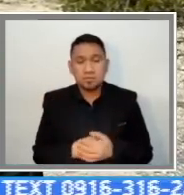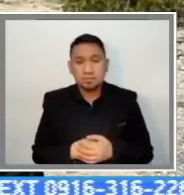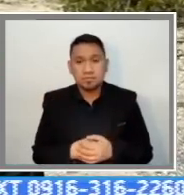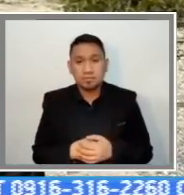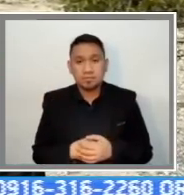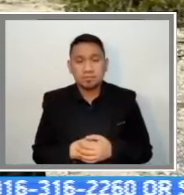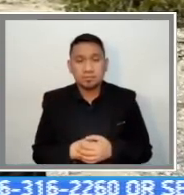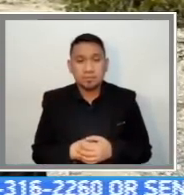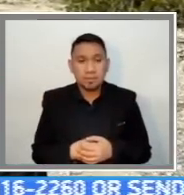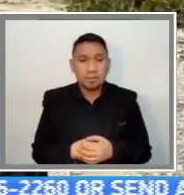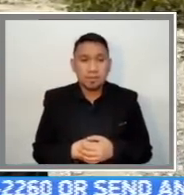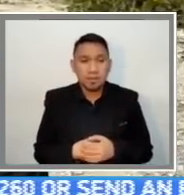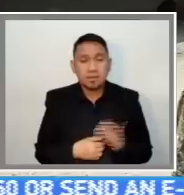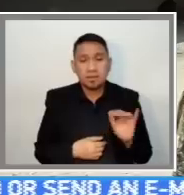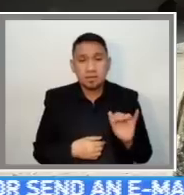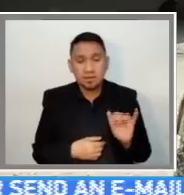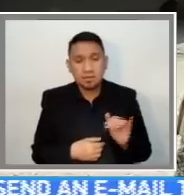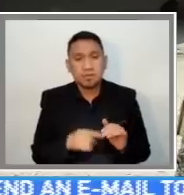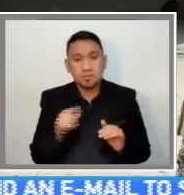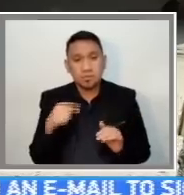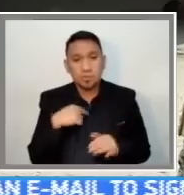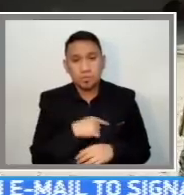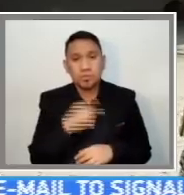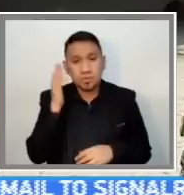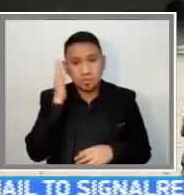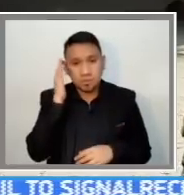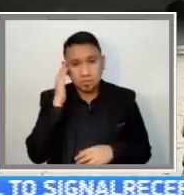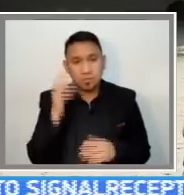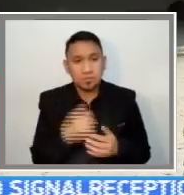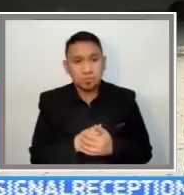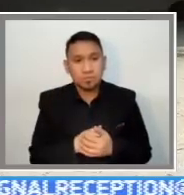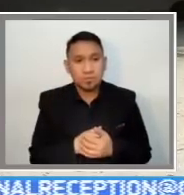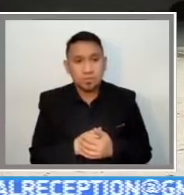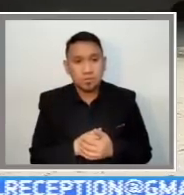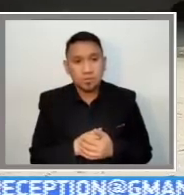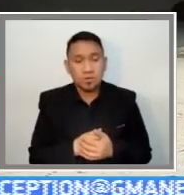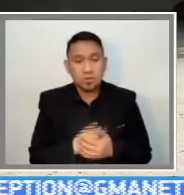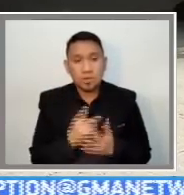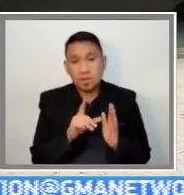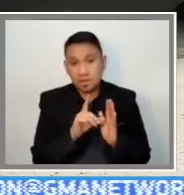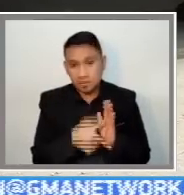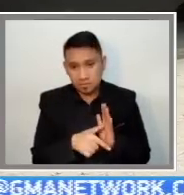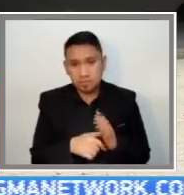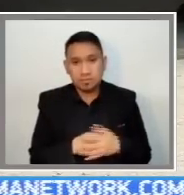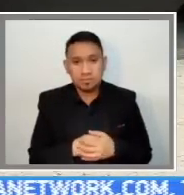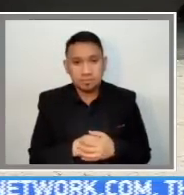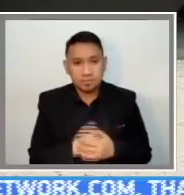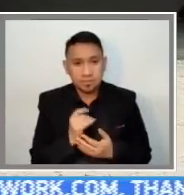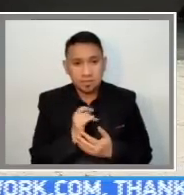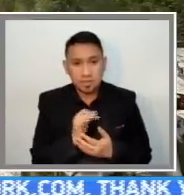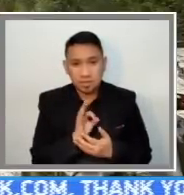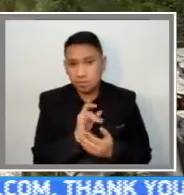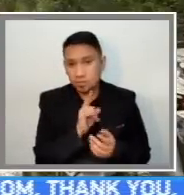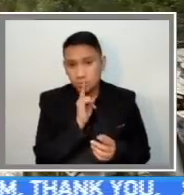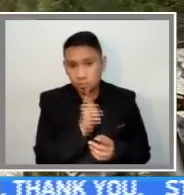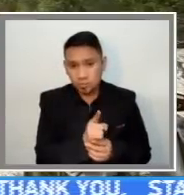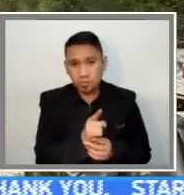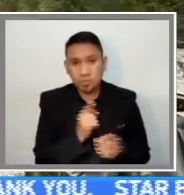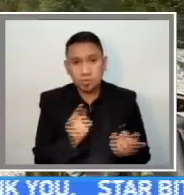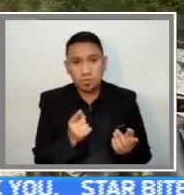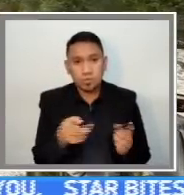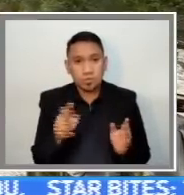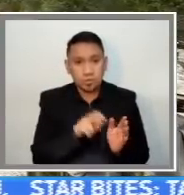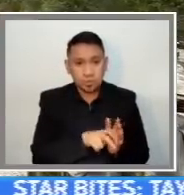na nga po, malalaman lang natin with certainty kung yung according sa manifesto, ilan talagang nakasakay at tapos ilan